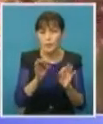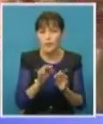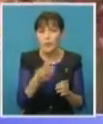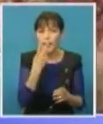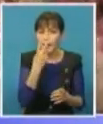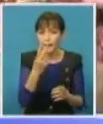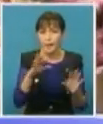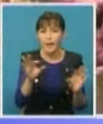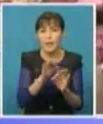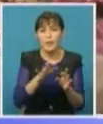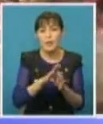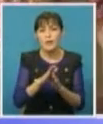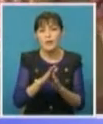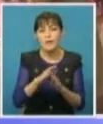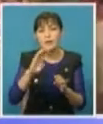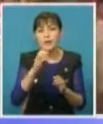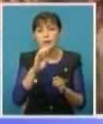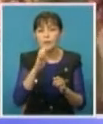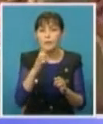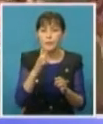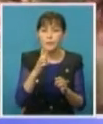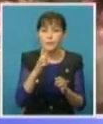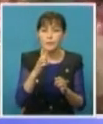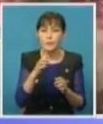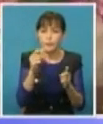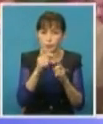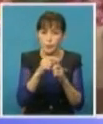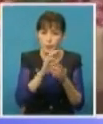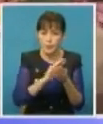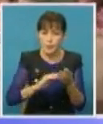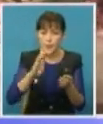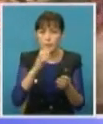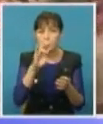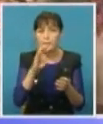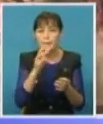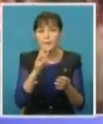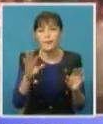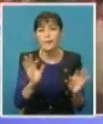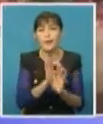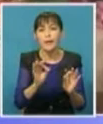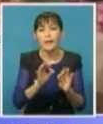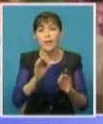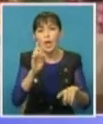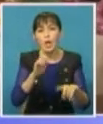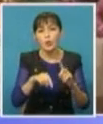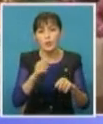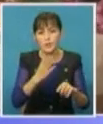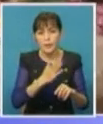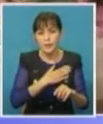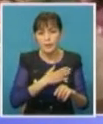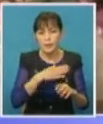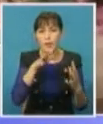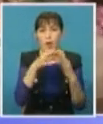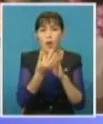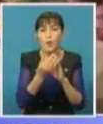әнін орындадым. Екеуі де Сағынтай Бәділдаев көкеннің сөзіне жазылған Әділбек Нысанбаевтың әні «Туған жерге тағзым» және «Ауылым